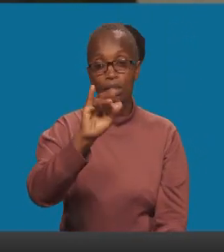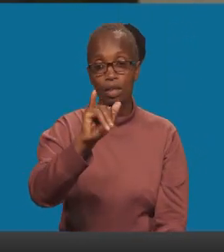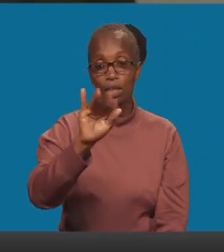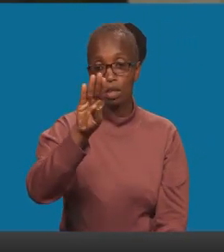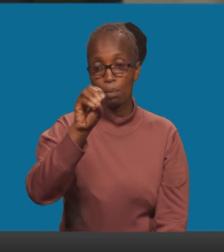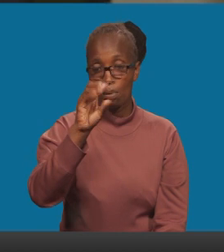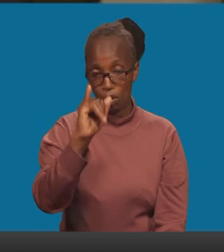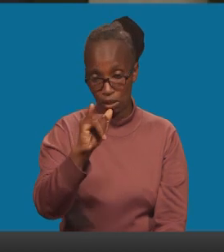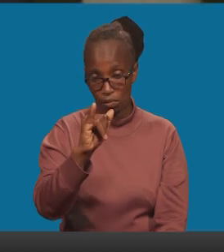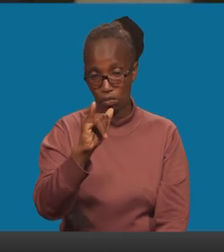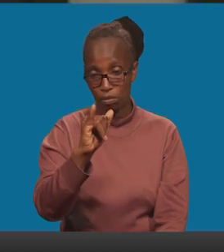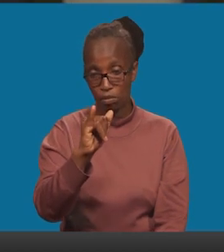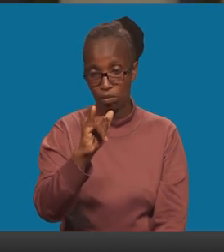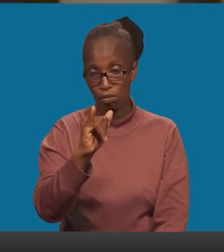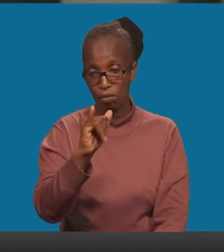Liboi Arhar